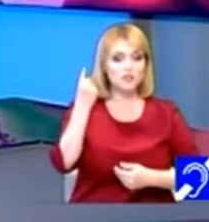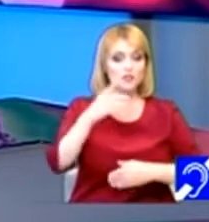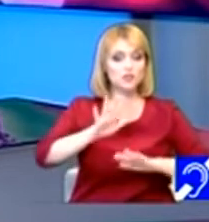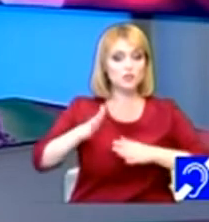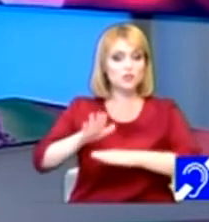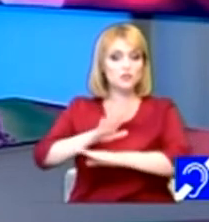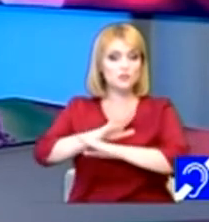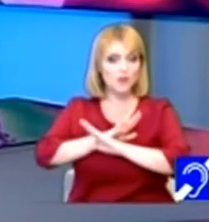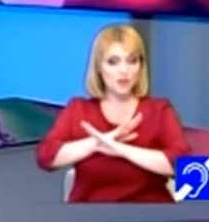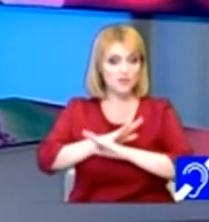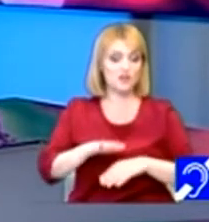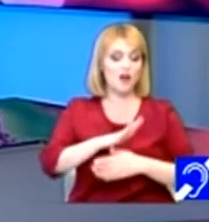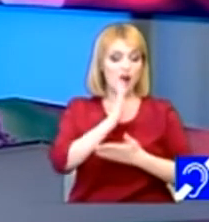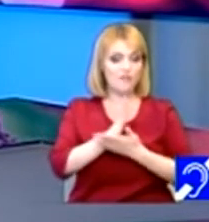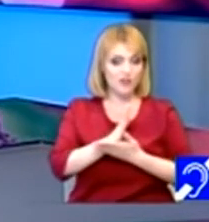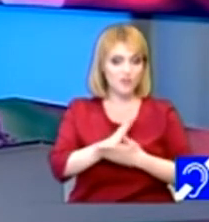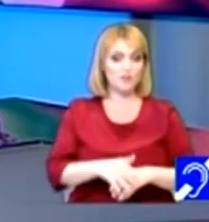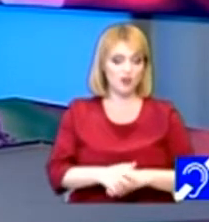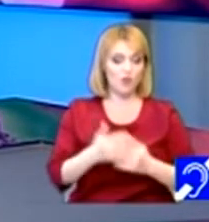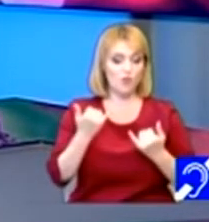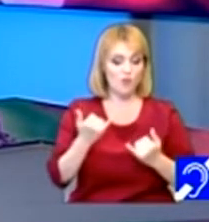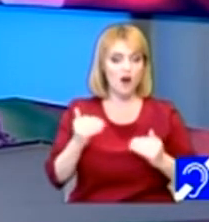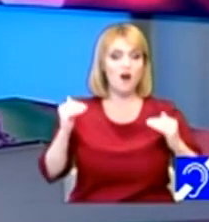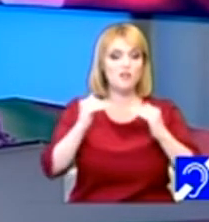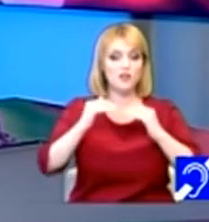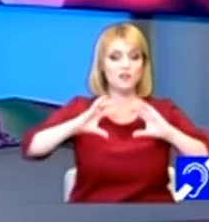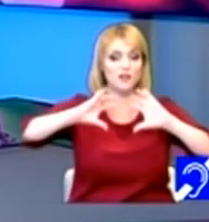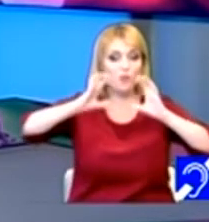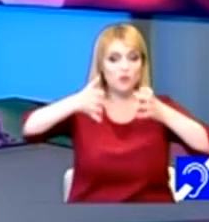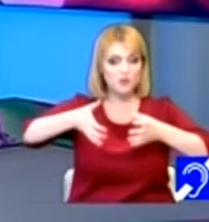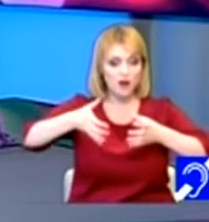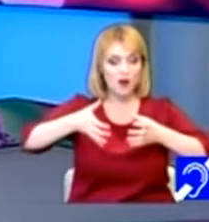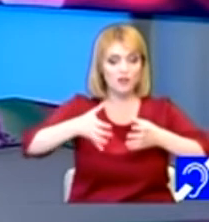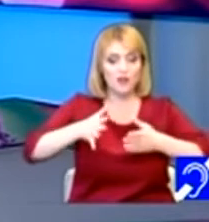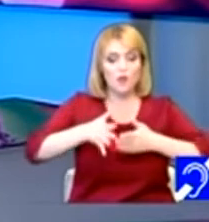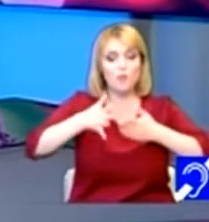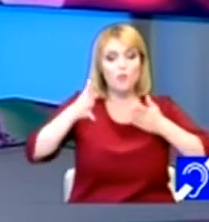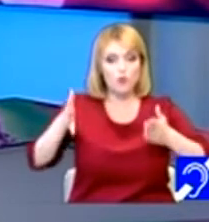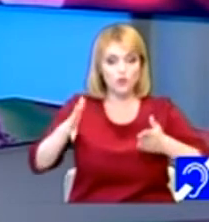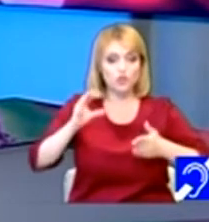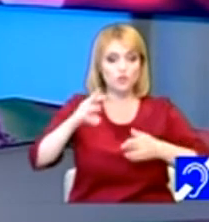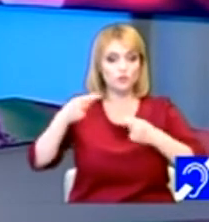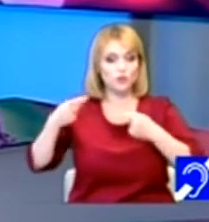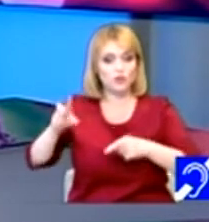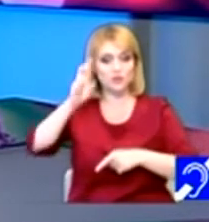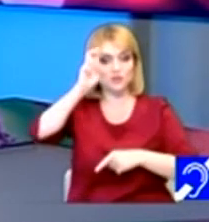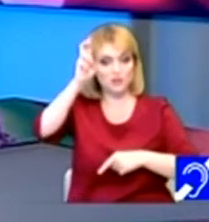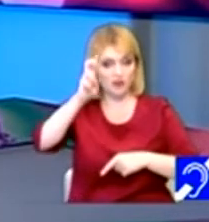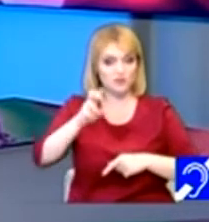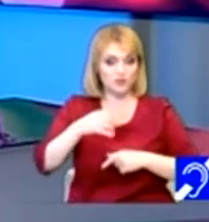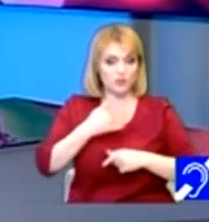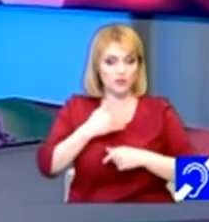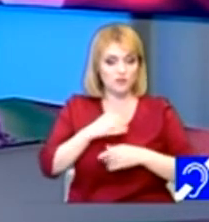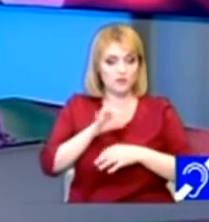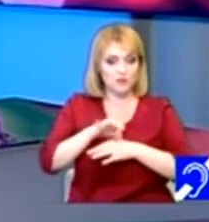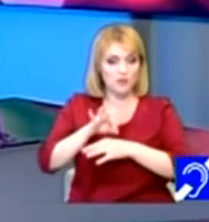decese. Statisticile ne plasează în topul mondial la numărul de cazuri active raportate la 100.000 de locuitori. Colega mea, Corina Gămurare, a